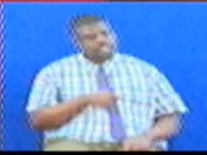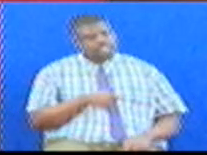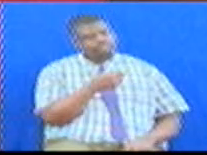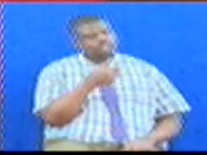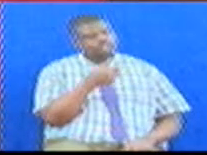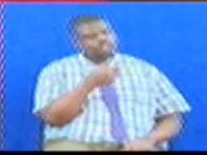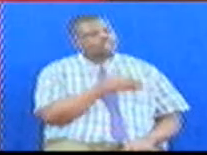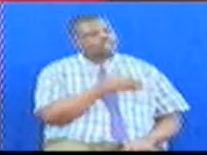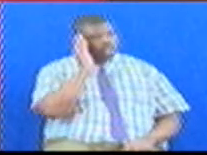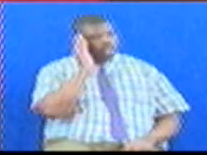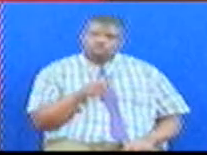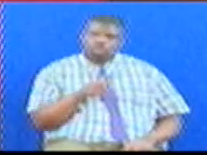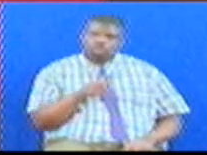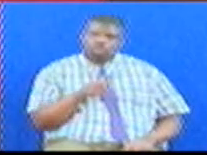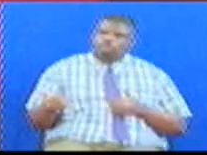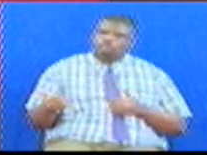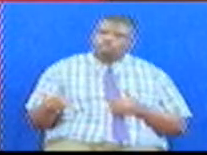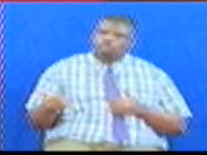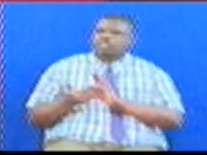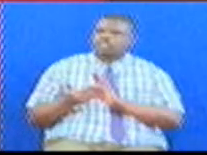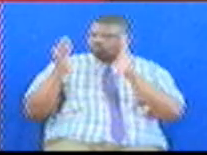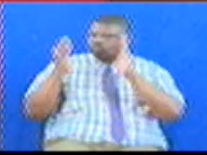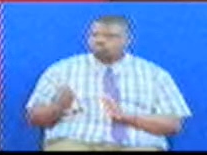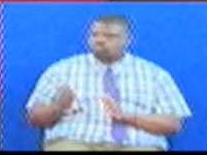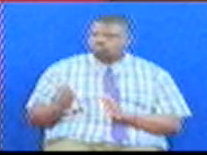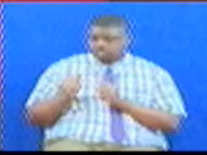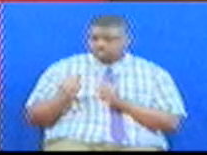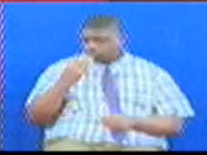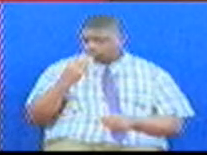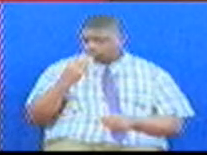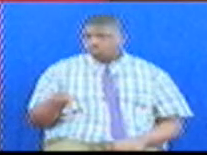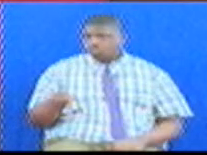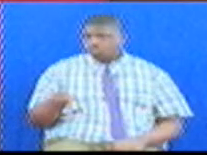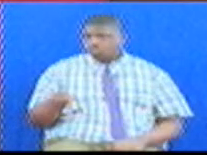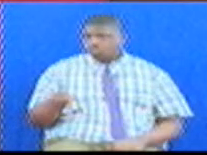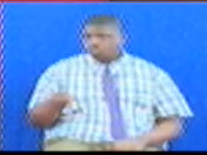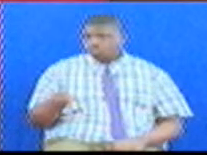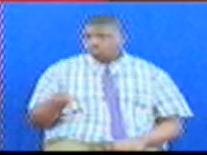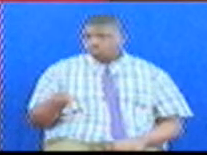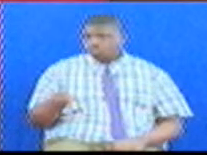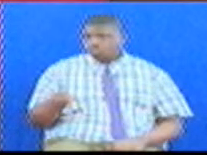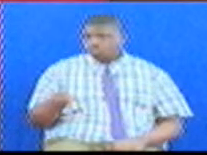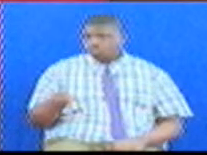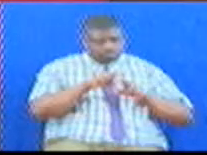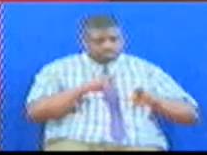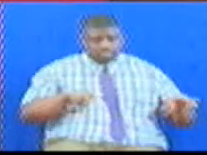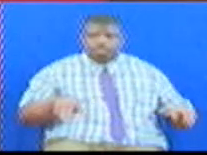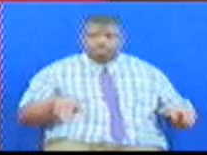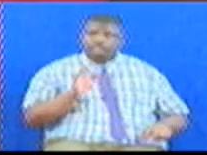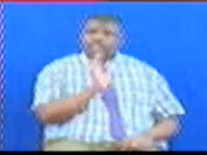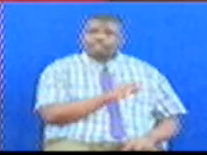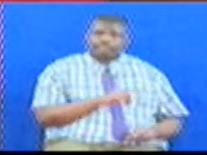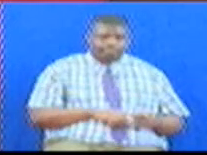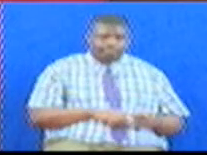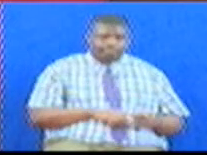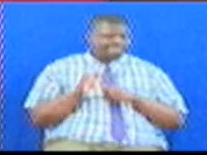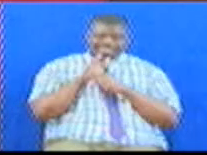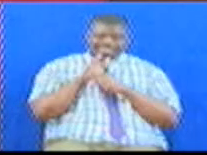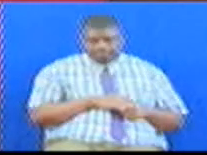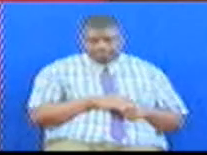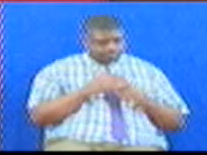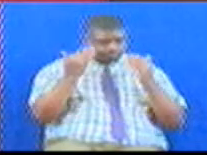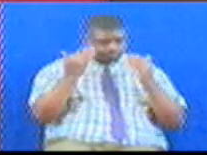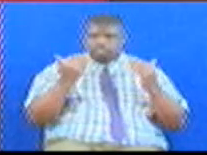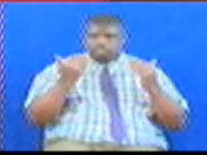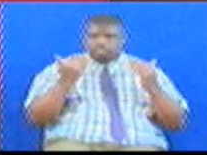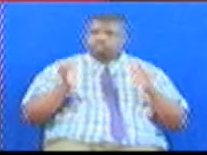wangempongeza mwanasheria mkuu kwamba ameona kitu ambacho kweli kilikuwa kinaizalilisha mahakama yenyewe, kilikuwa kinamzalilisha jaji